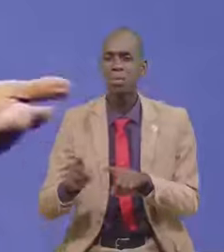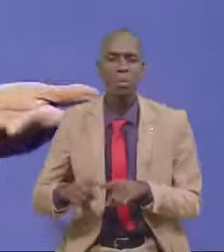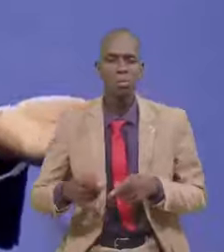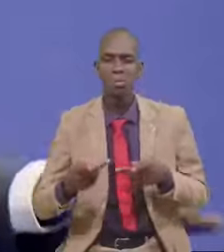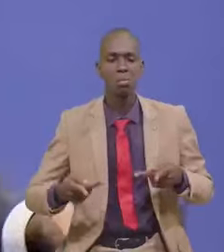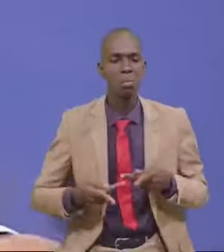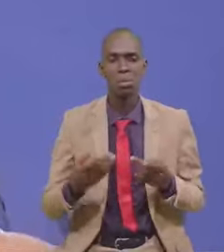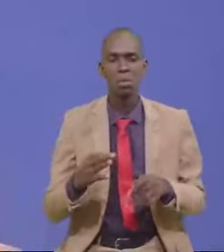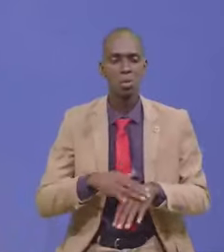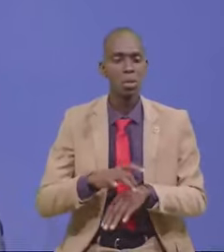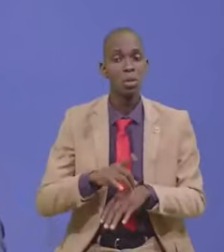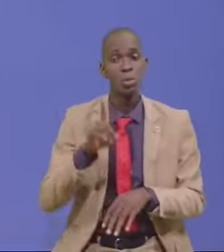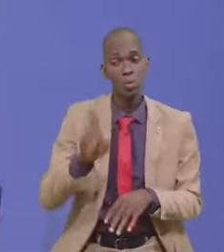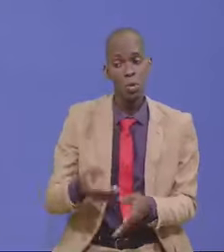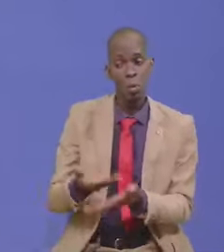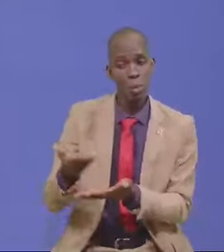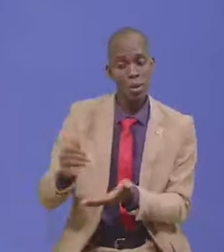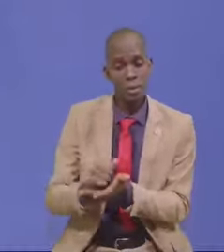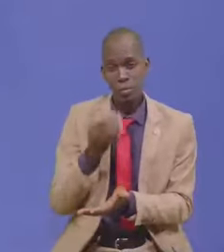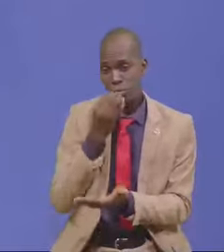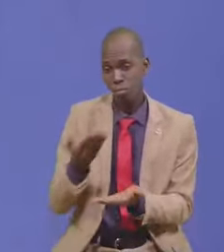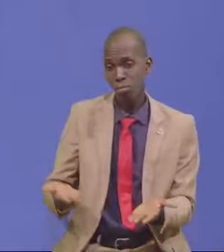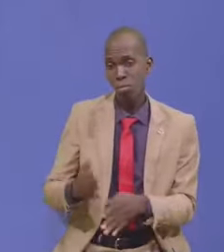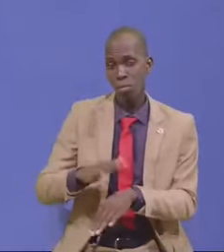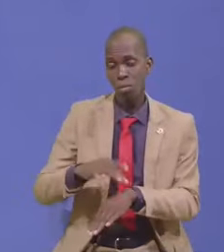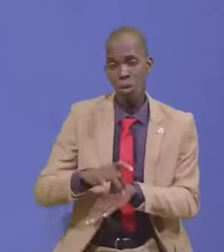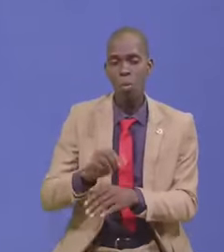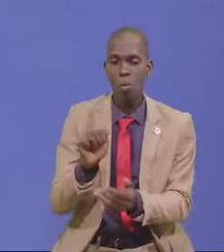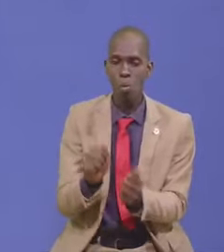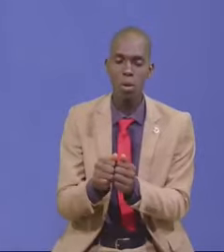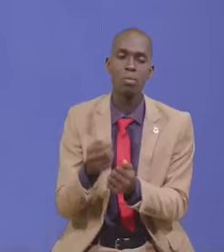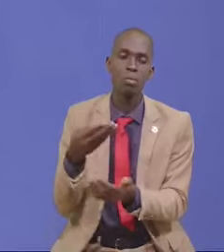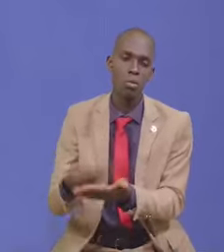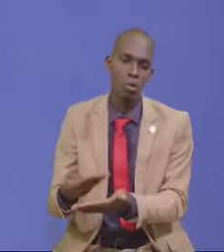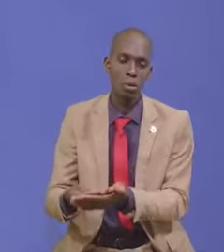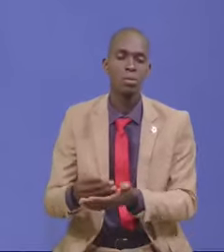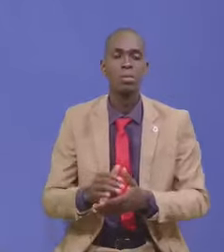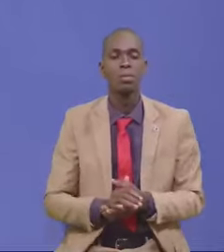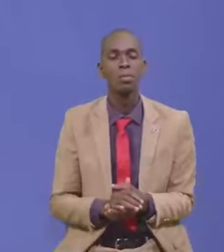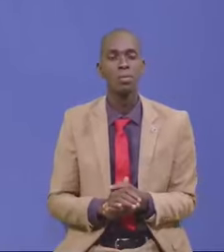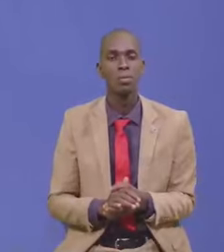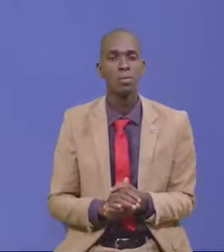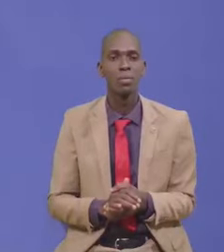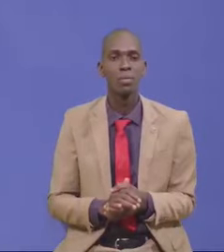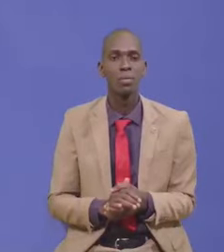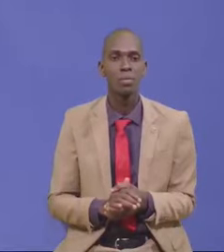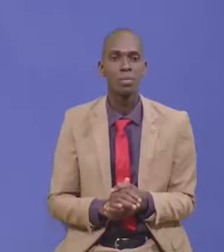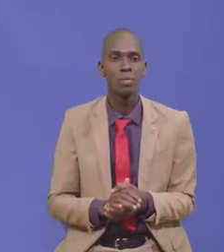Il ne parle pas non plus du lait de la terre, parce que le lait que vous avez de n'importe quel sou sur la terre, ça qui est à prix